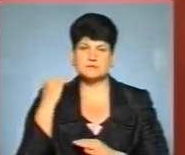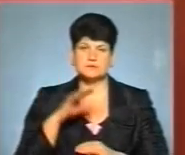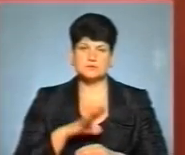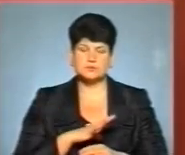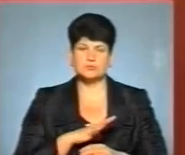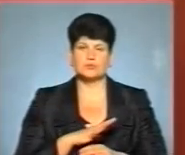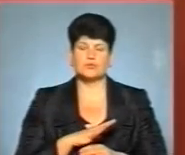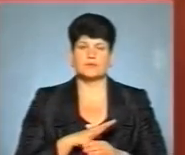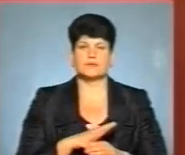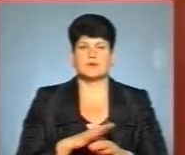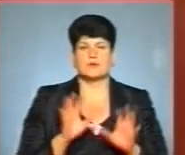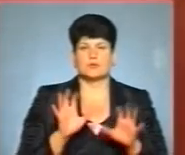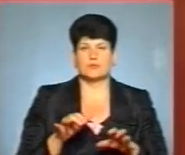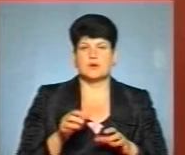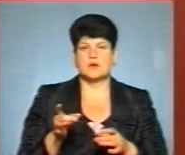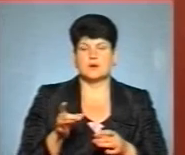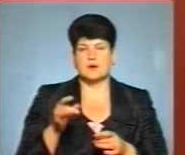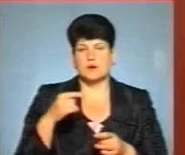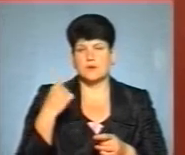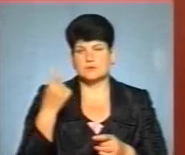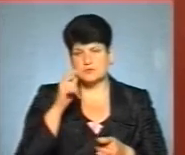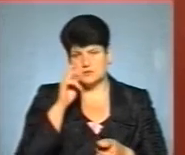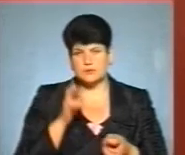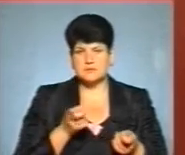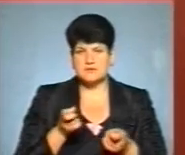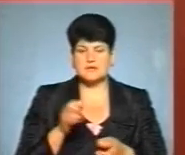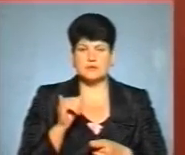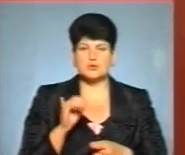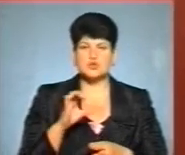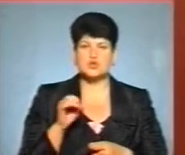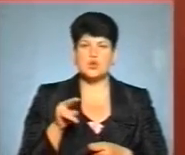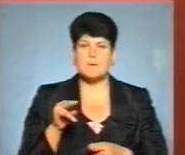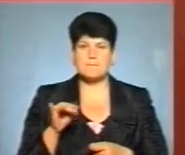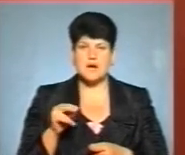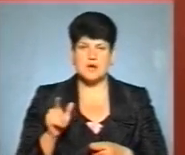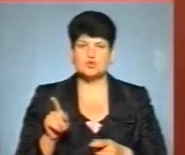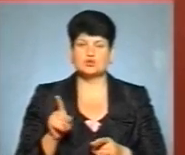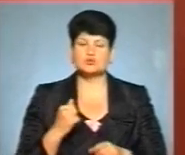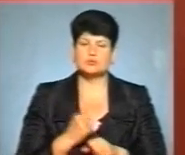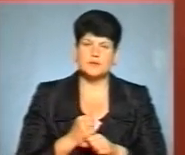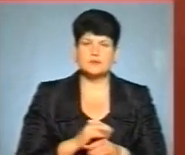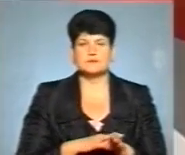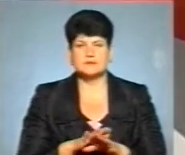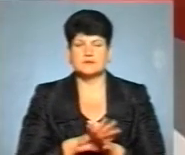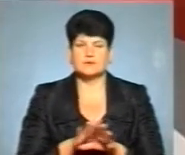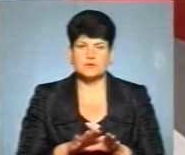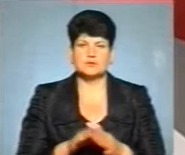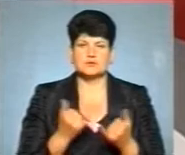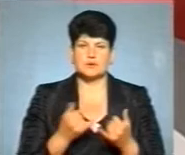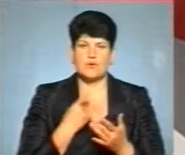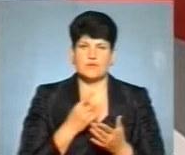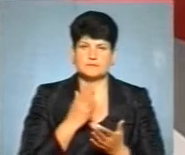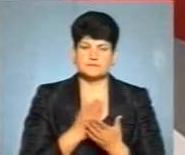адміністрацію Ігор Сополь. Власне, що вдалося зробити, а що ні, Володимиру Трушеві? Про це сьогодні говоримо із ним у прямому ефірі. Моє